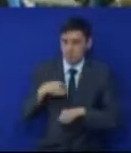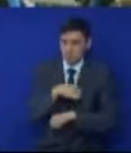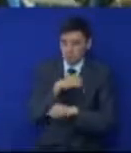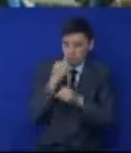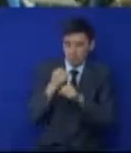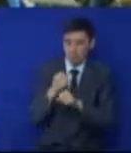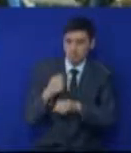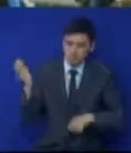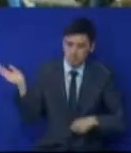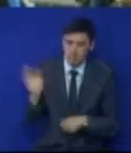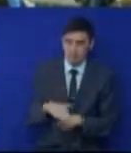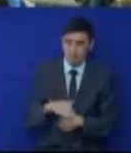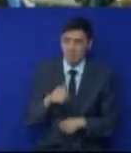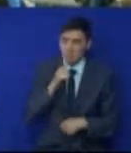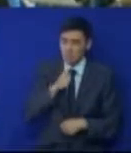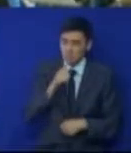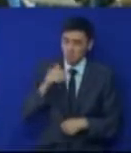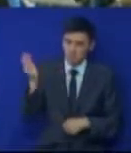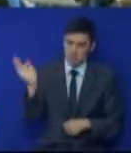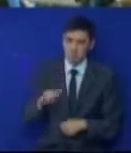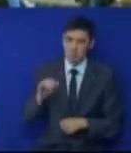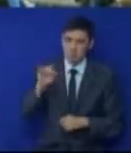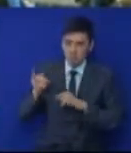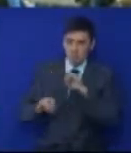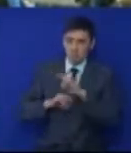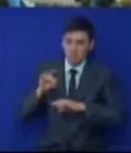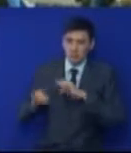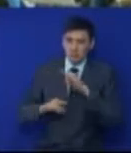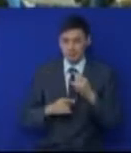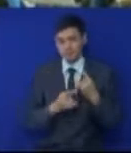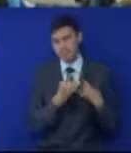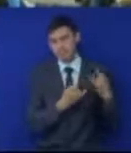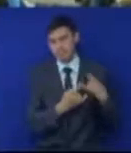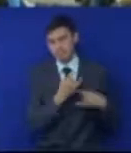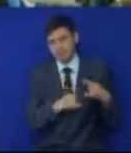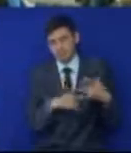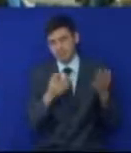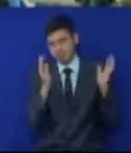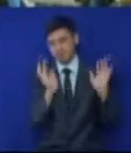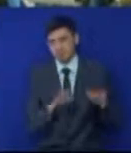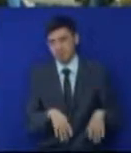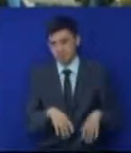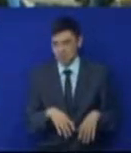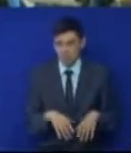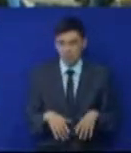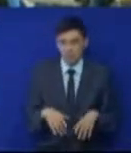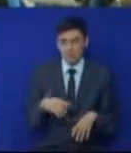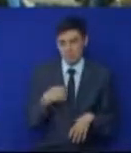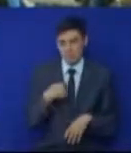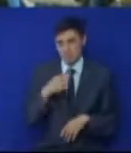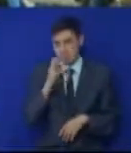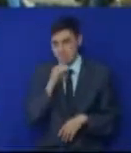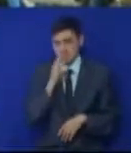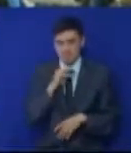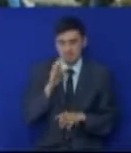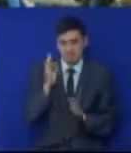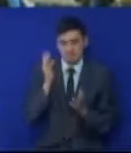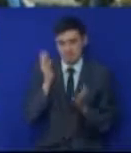осыны жасап көрсек қайтет, көрсеңіз қайтет, қолыңыздан келема деген